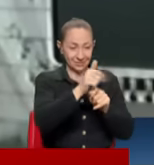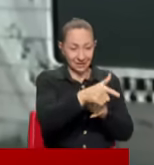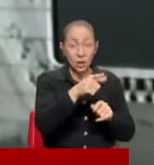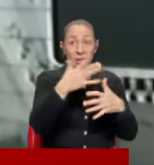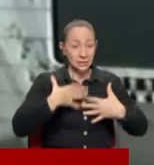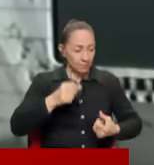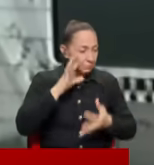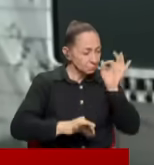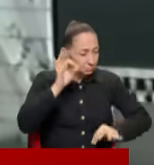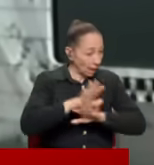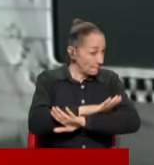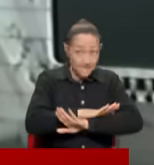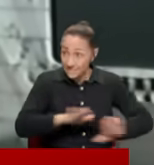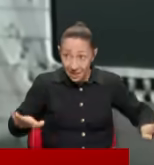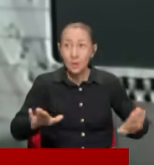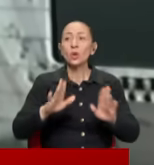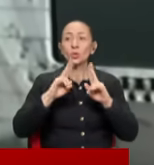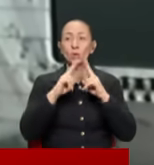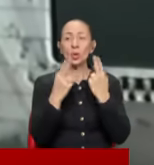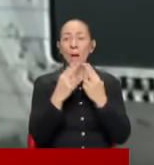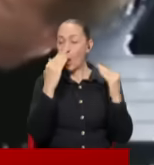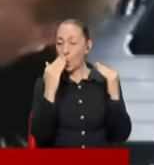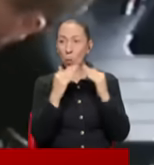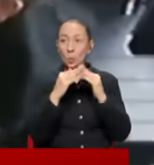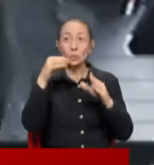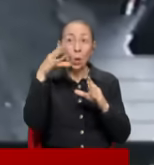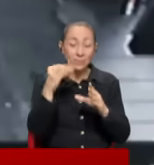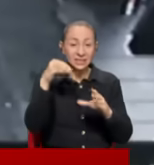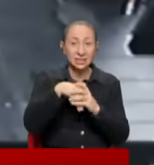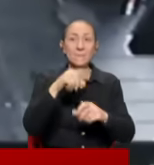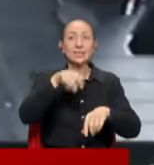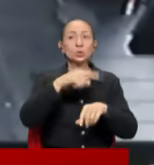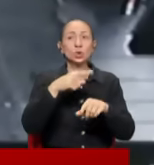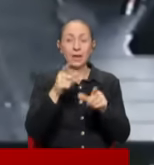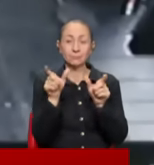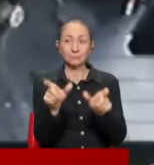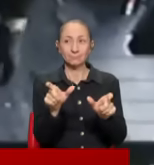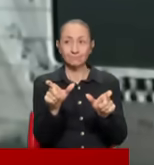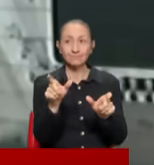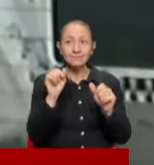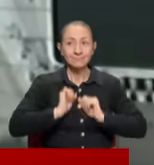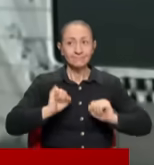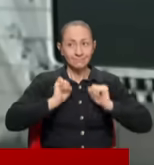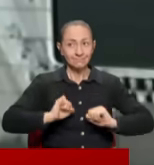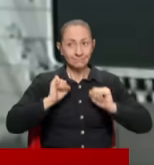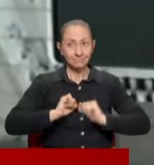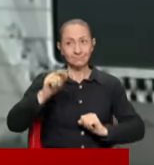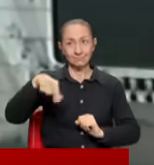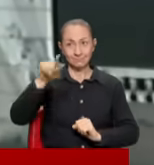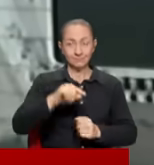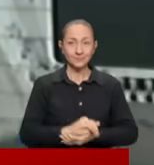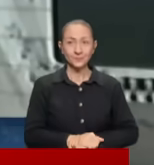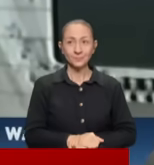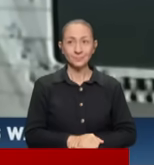sağlık taramasından geçtikten sonra dünyaya uyum sağlamaları için bir süre karantinada kalacaklar. Evet,